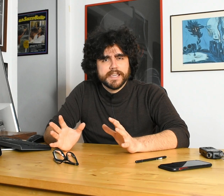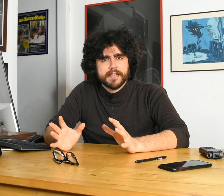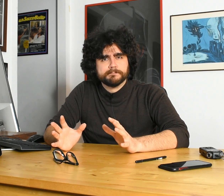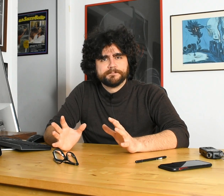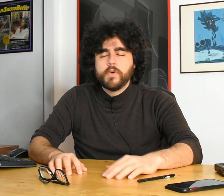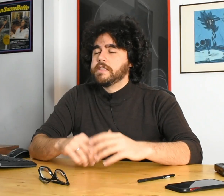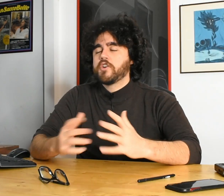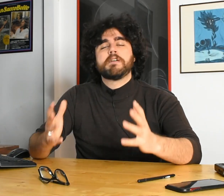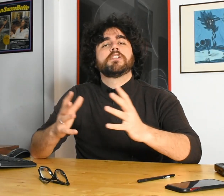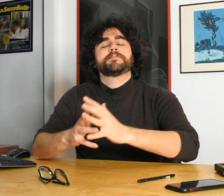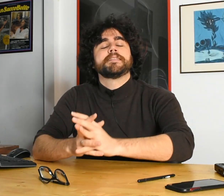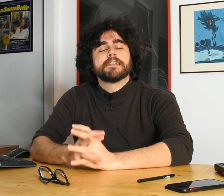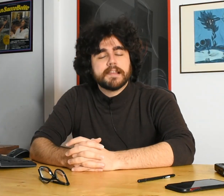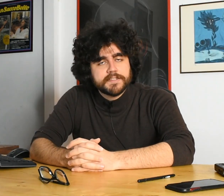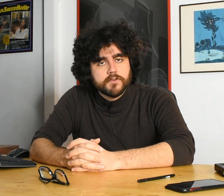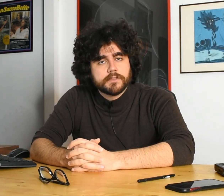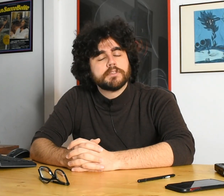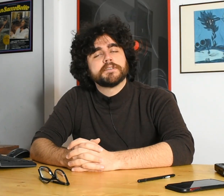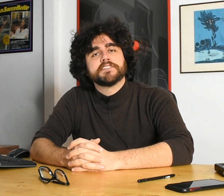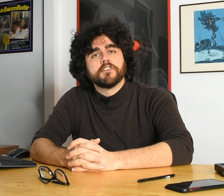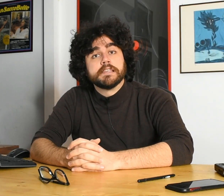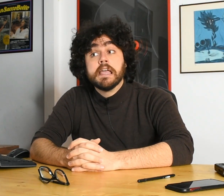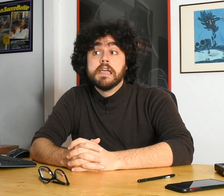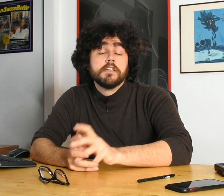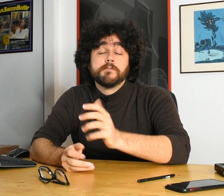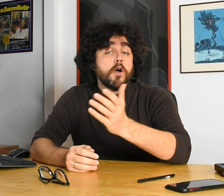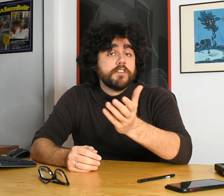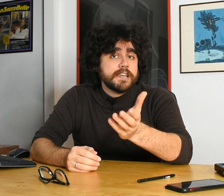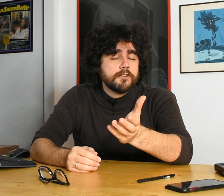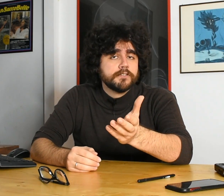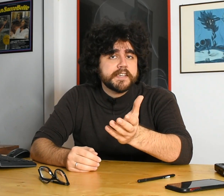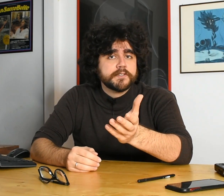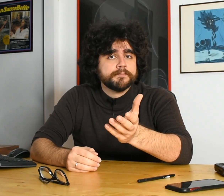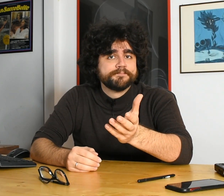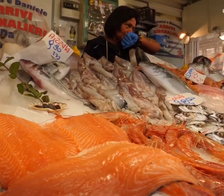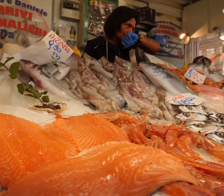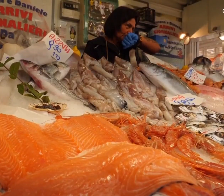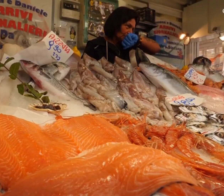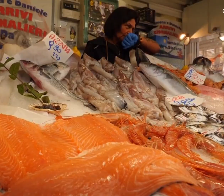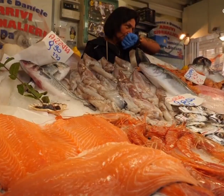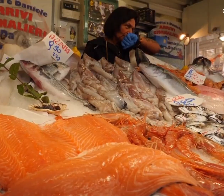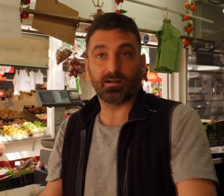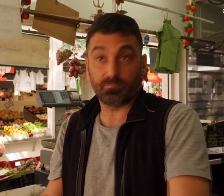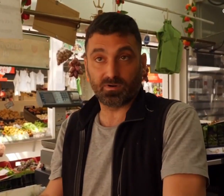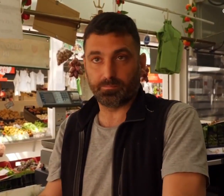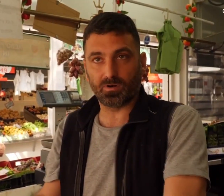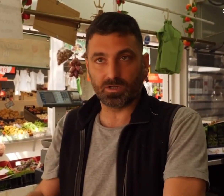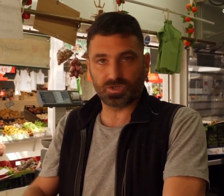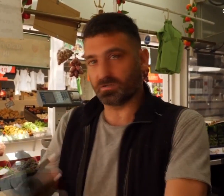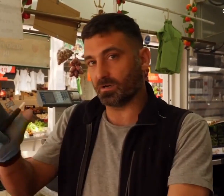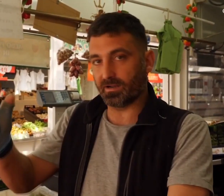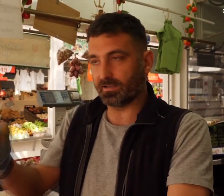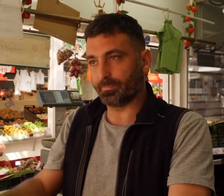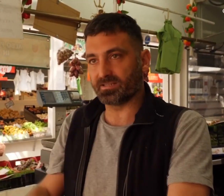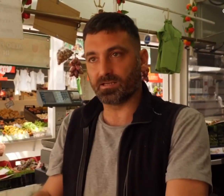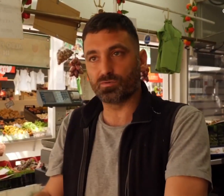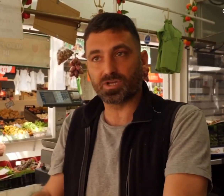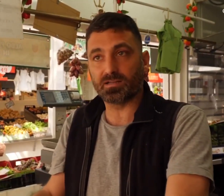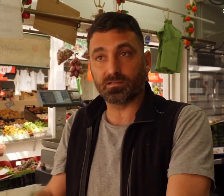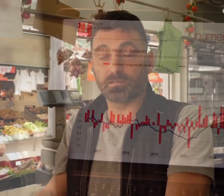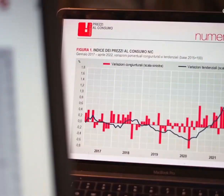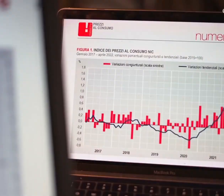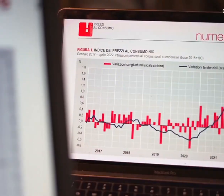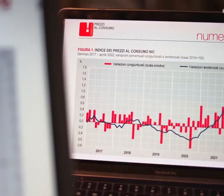spesa pubblica. Quindi, come vuole spenderli la signora tutti questi soldi? Dobbiamo vedere il contesto. Come sapete, il nostro paese non è che risplenda